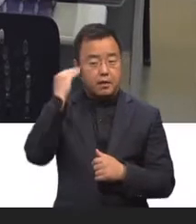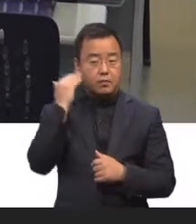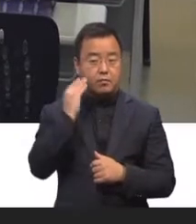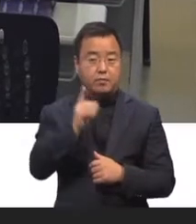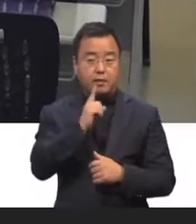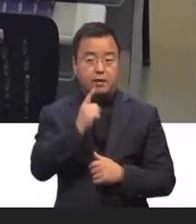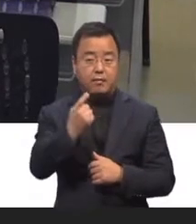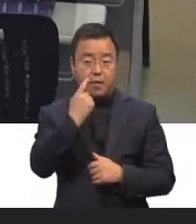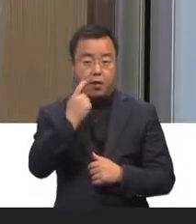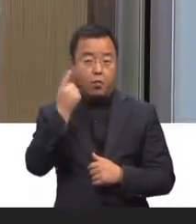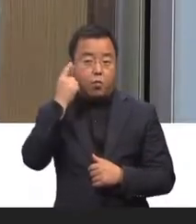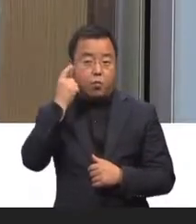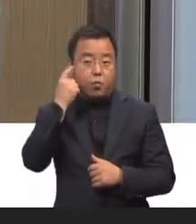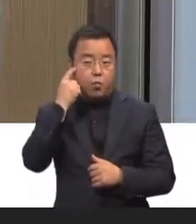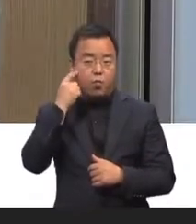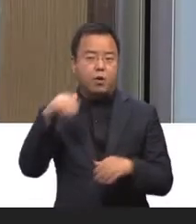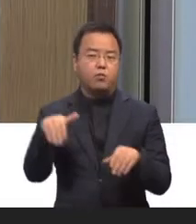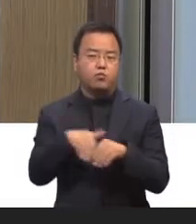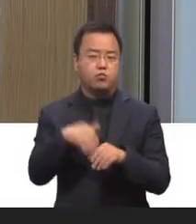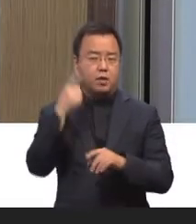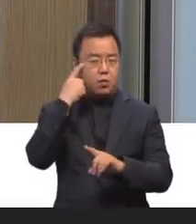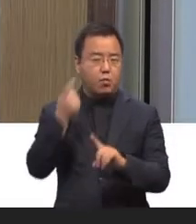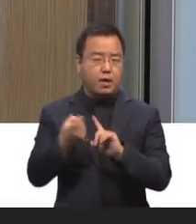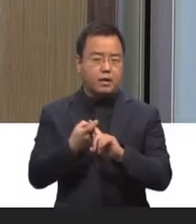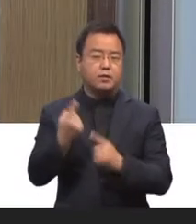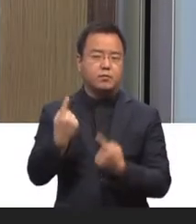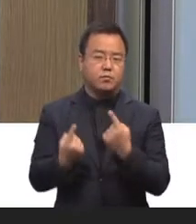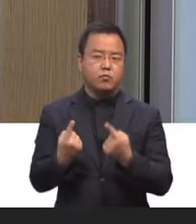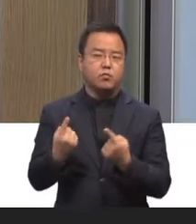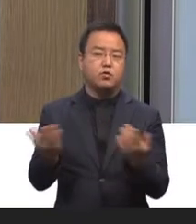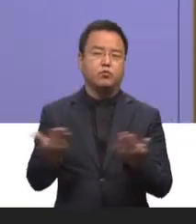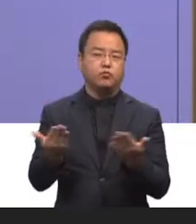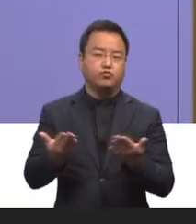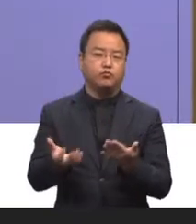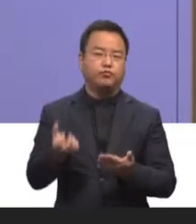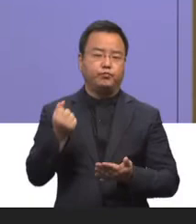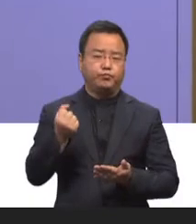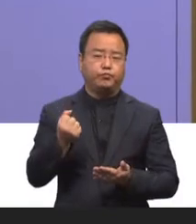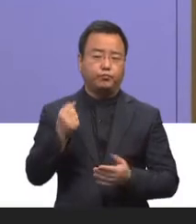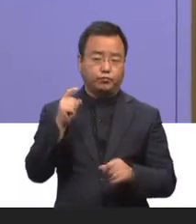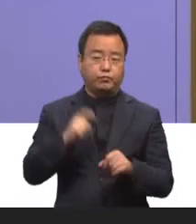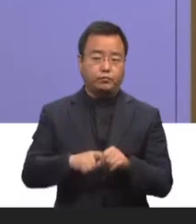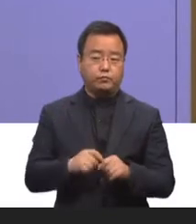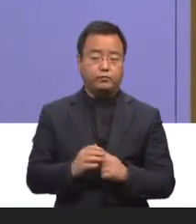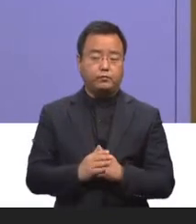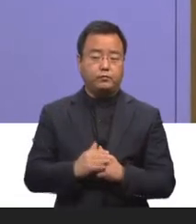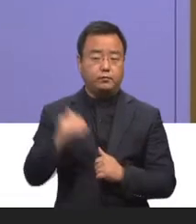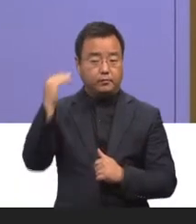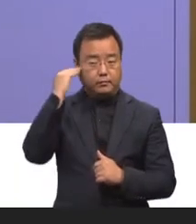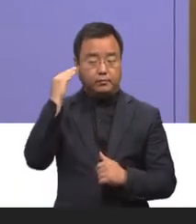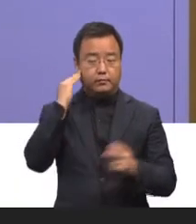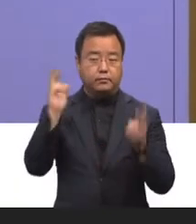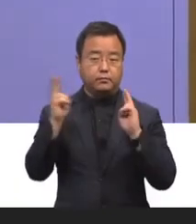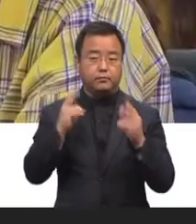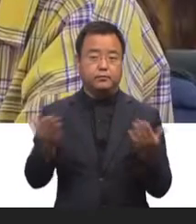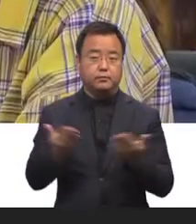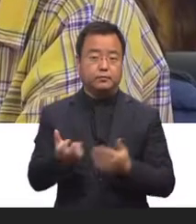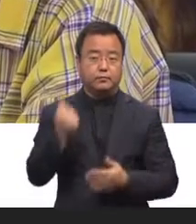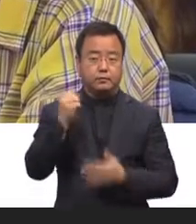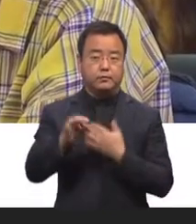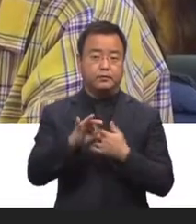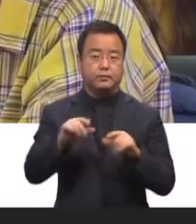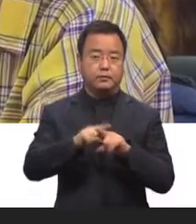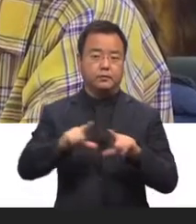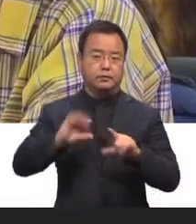이유로는 문화에 대한 관심보다 취업을 더 많이 꼽습니다. 한국 기업에 취업하면 평균 임금의